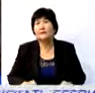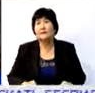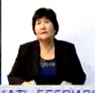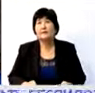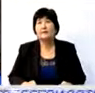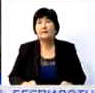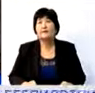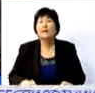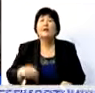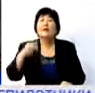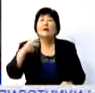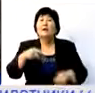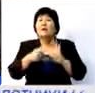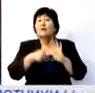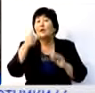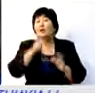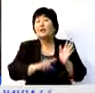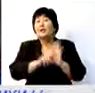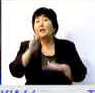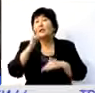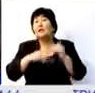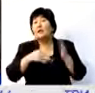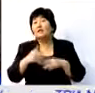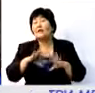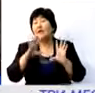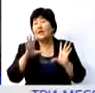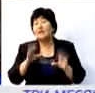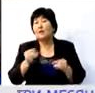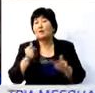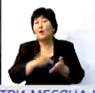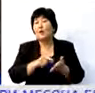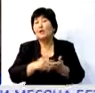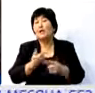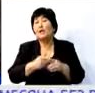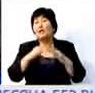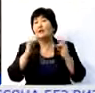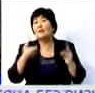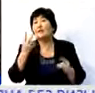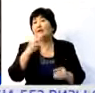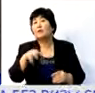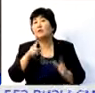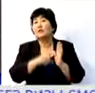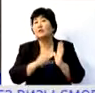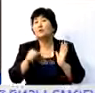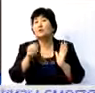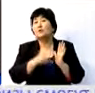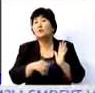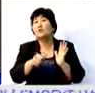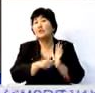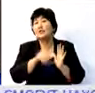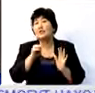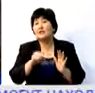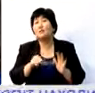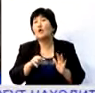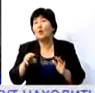В 2017 году начали строительство. В целом сметная стоимость данного моста 2 миллиарда 796 миллионов тенге.